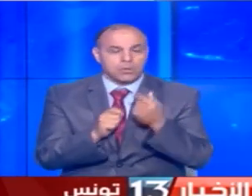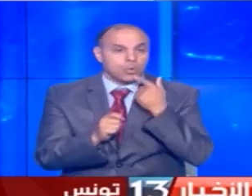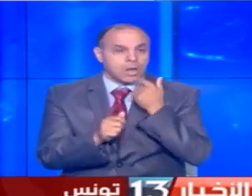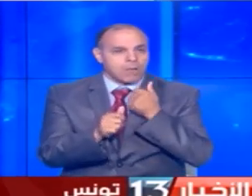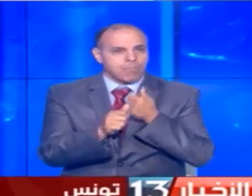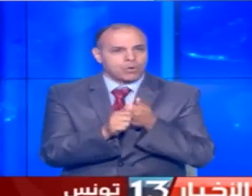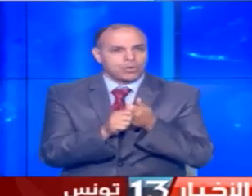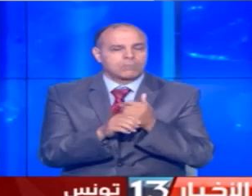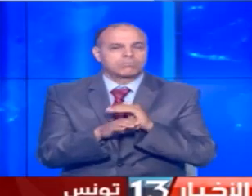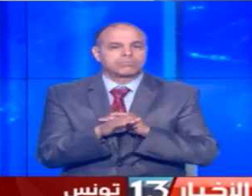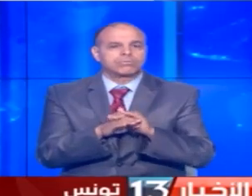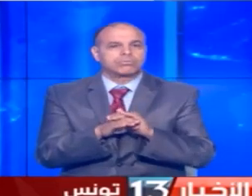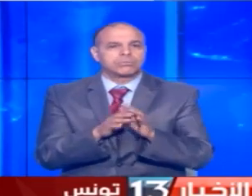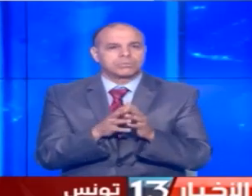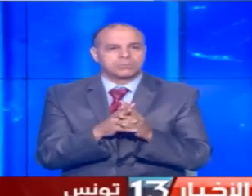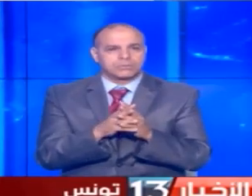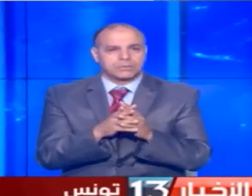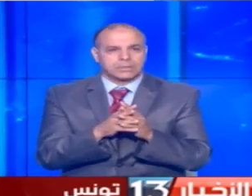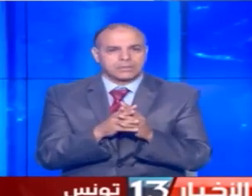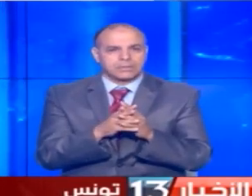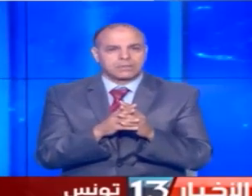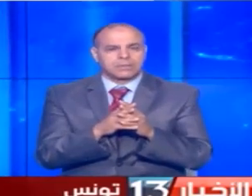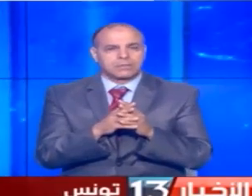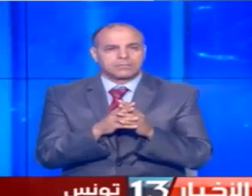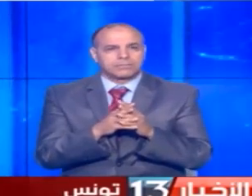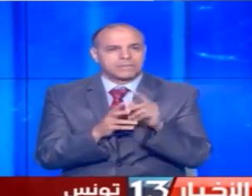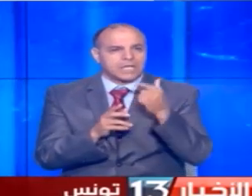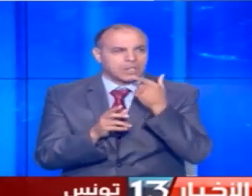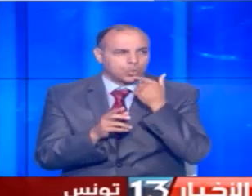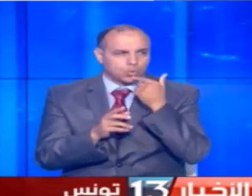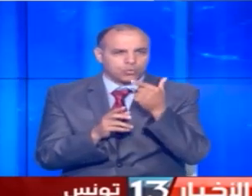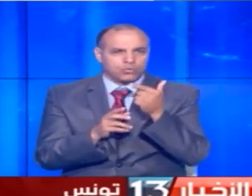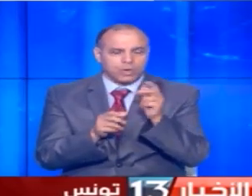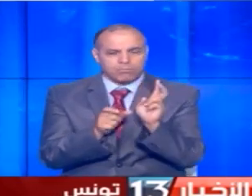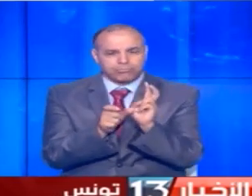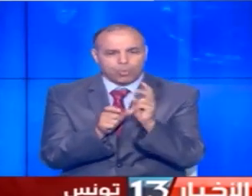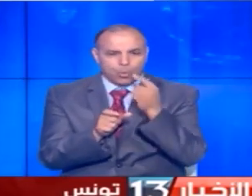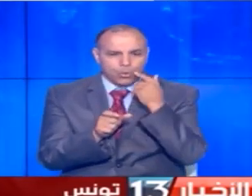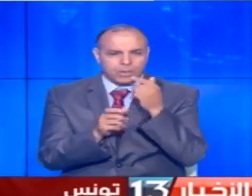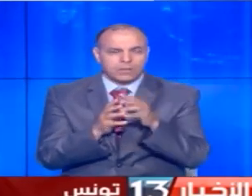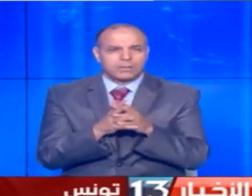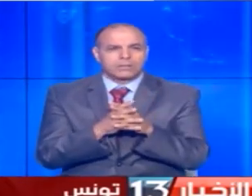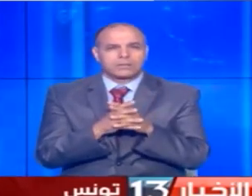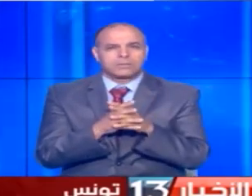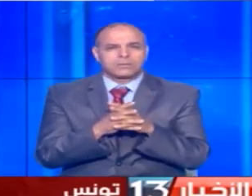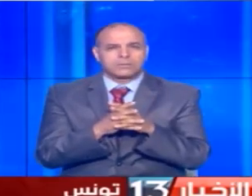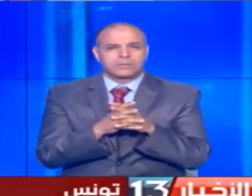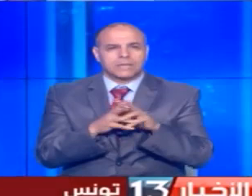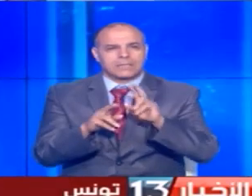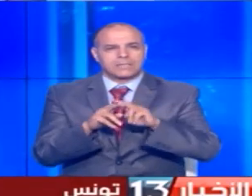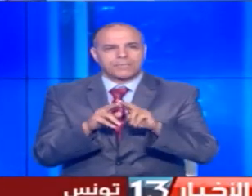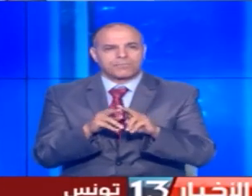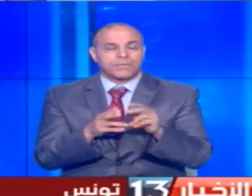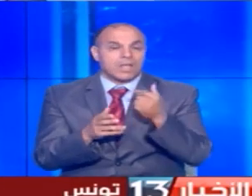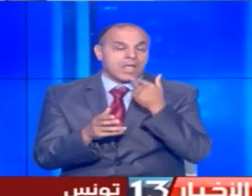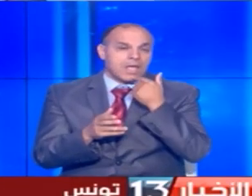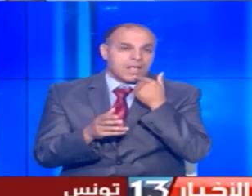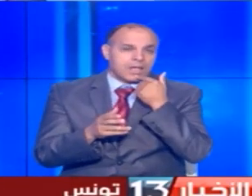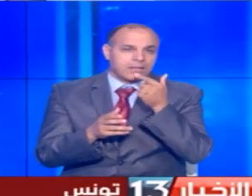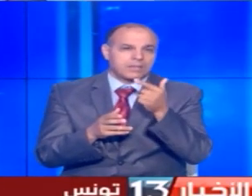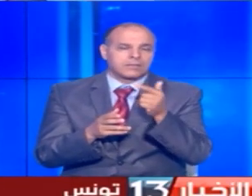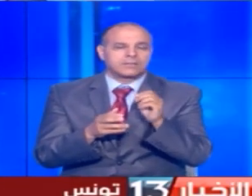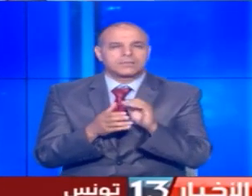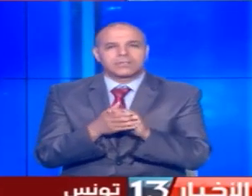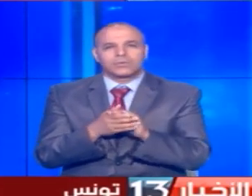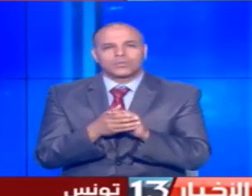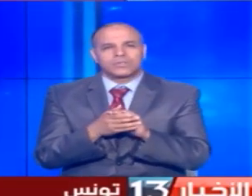على سيقة، يعني نمشوا للمتصرف العمومي ونراقب ونقيم مباشرة مجهود الإصلاح. ويأتي الطور الثاني من مهمة